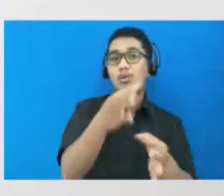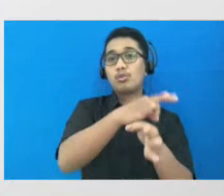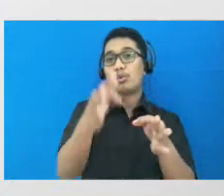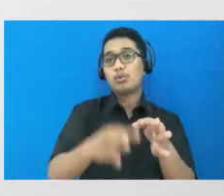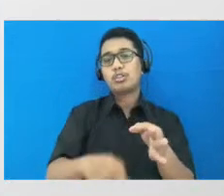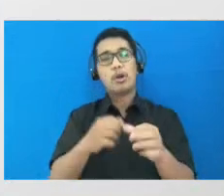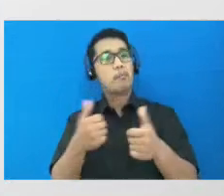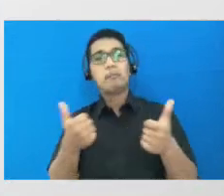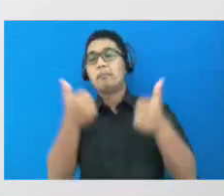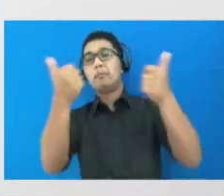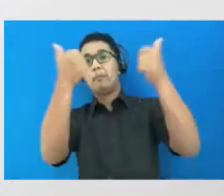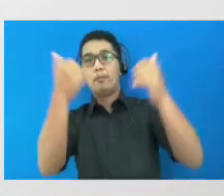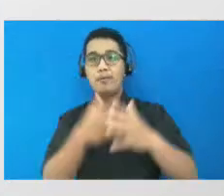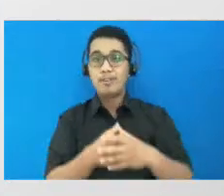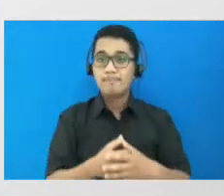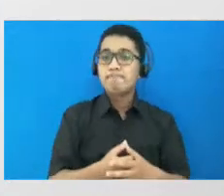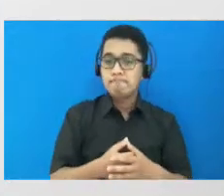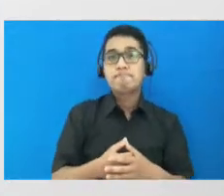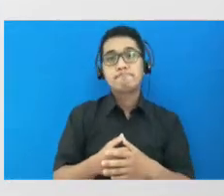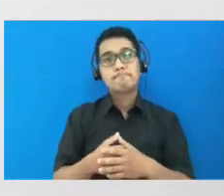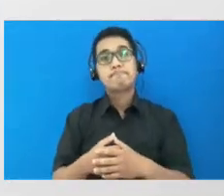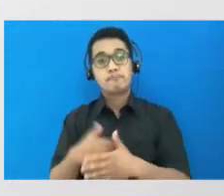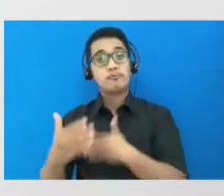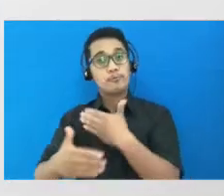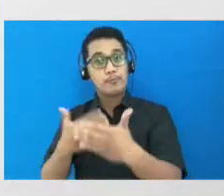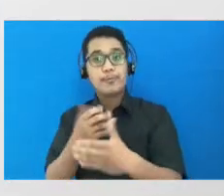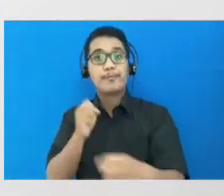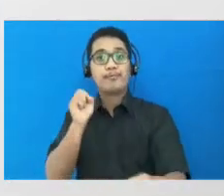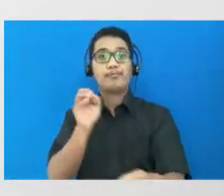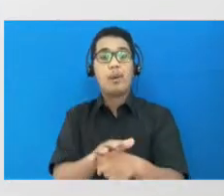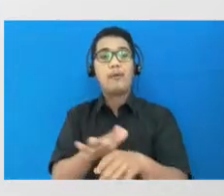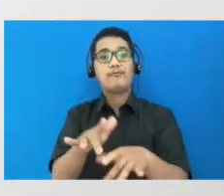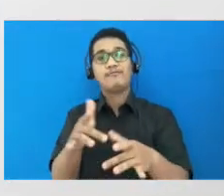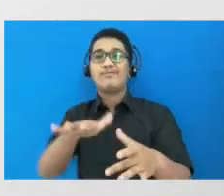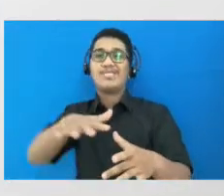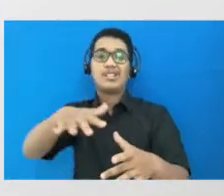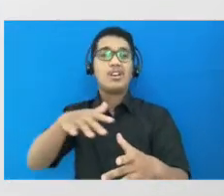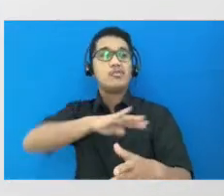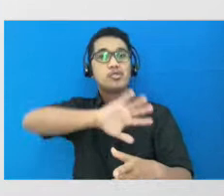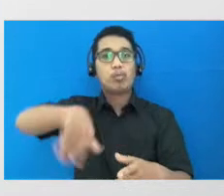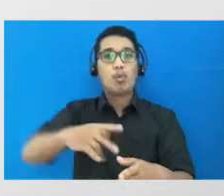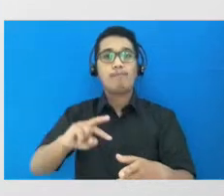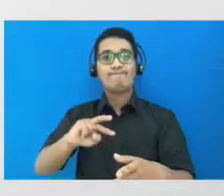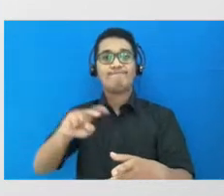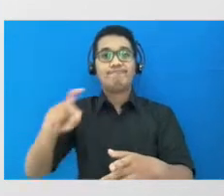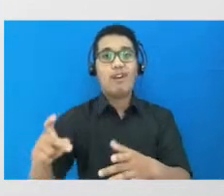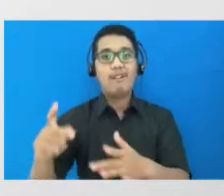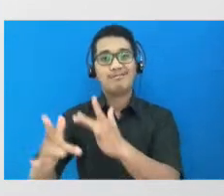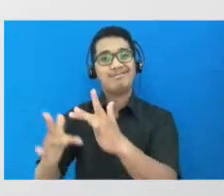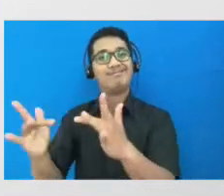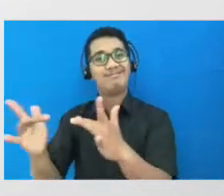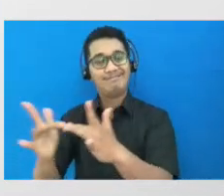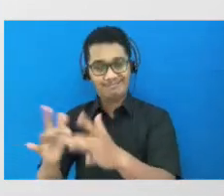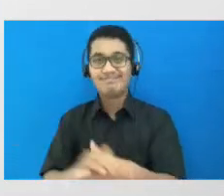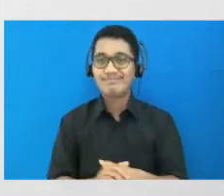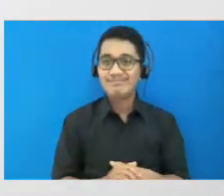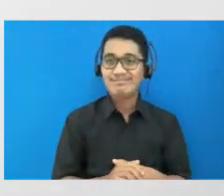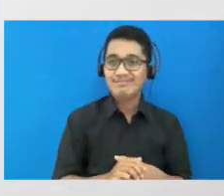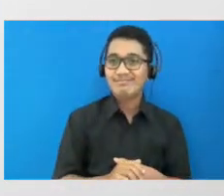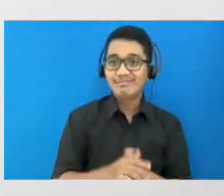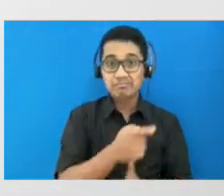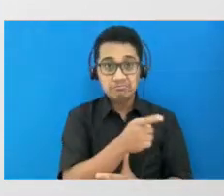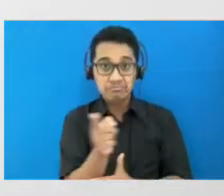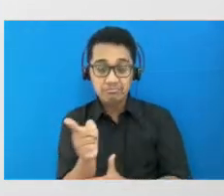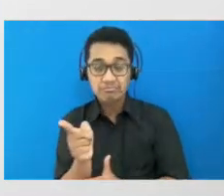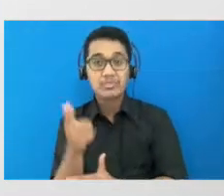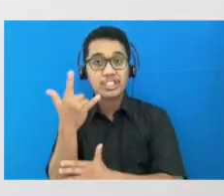betul ketika di masa pandemi beberapa tahun belakangan ini, hampir segalanya menjadi serba digital. Sebagian besar dari kita